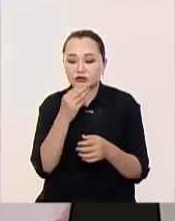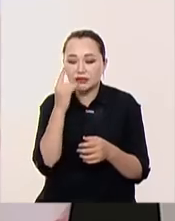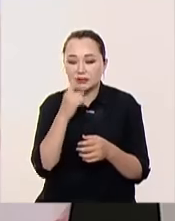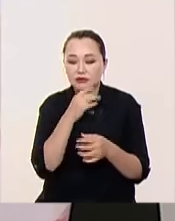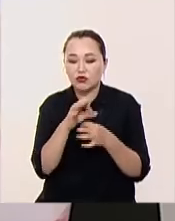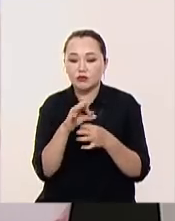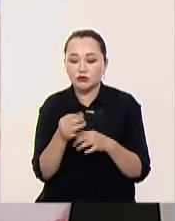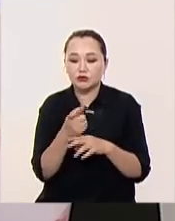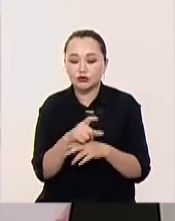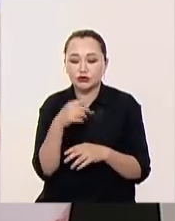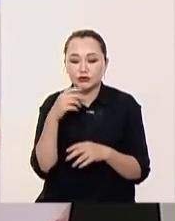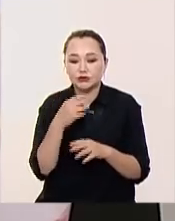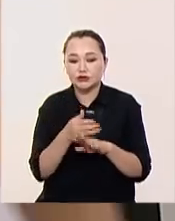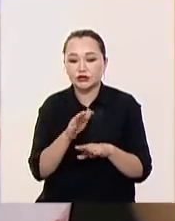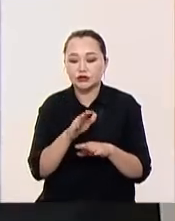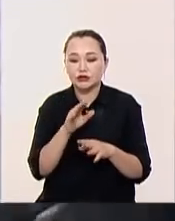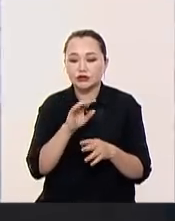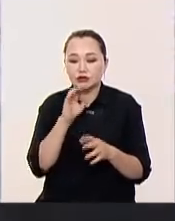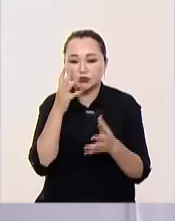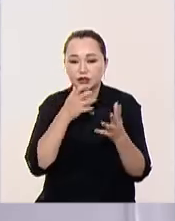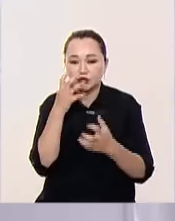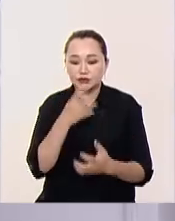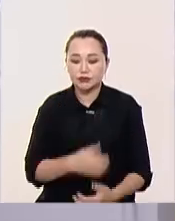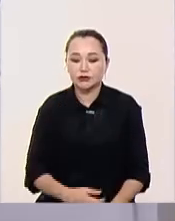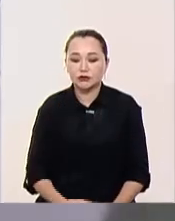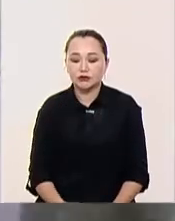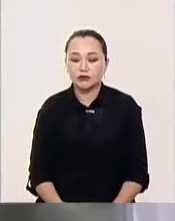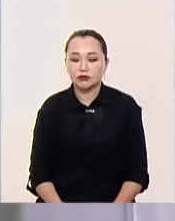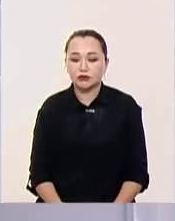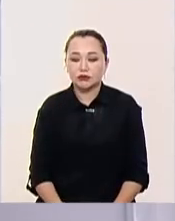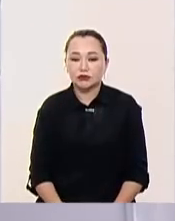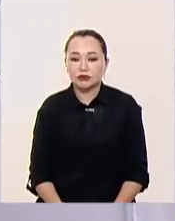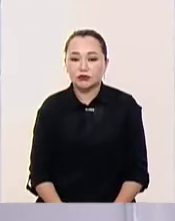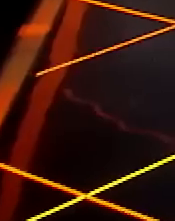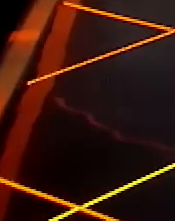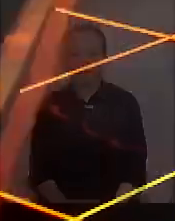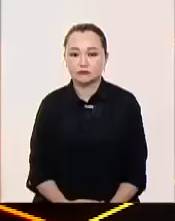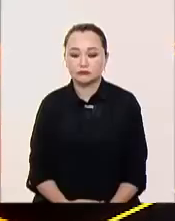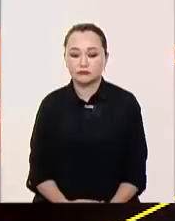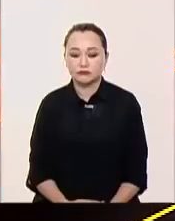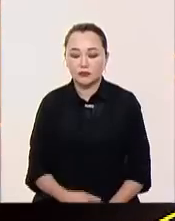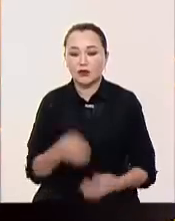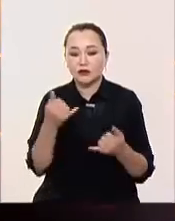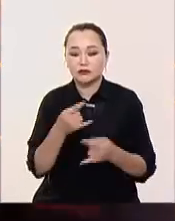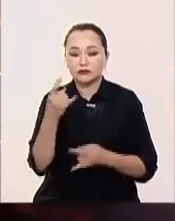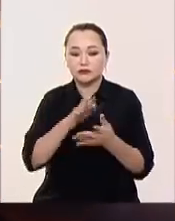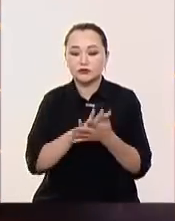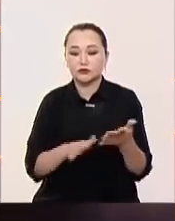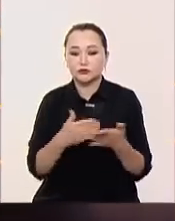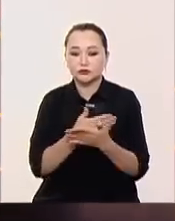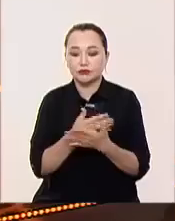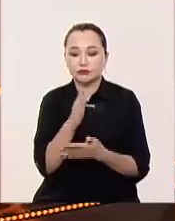облыстарында ушығып тұр. Диана Сапарқызы, Информбюро. Тікелей эфирде